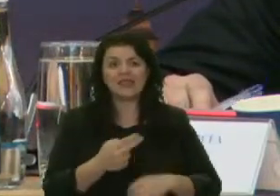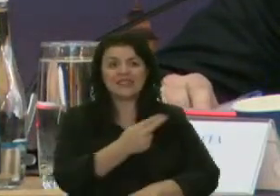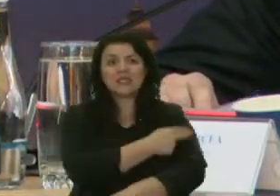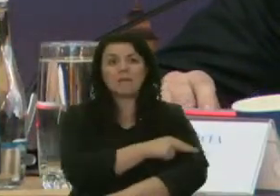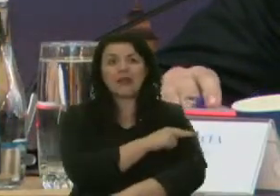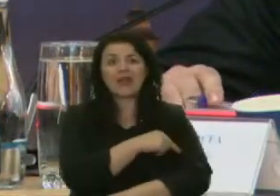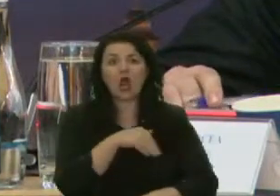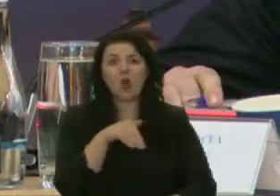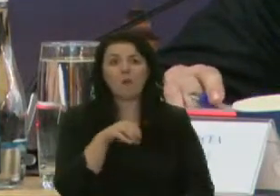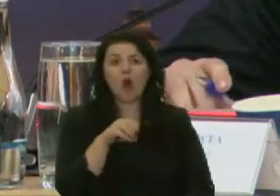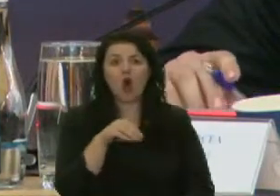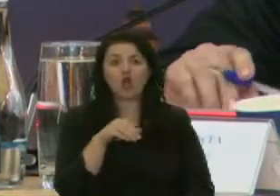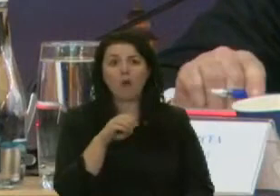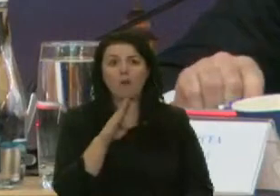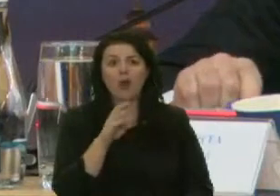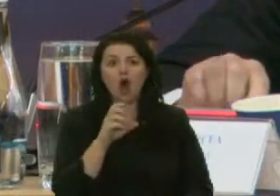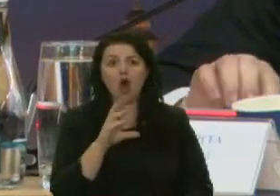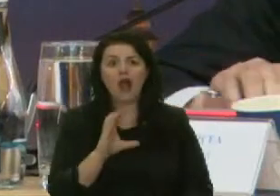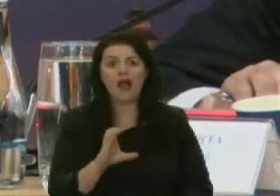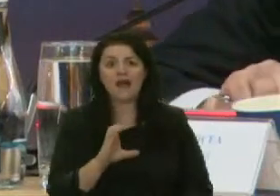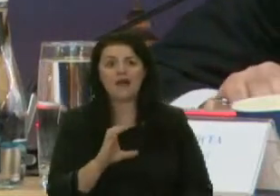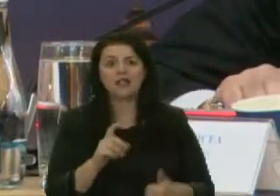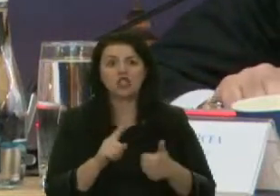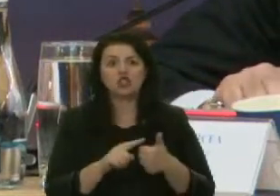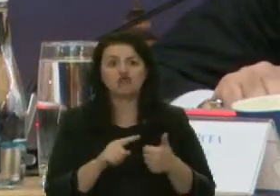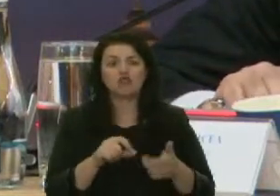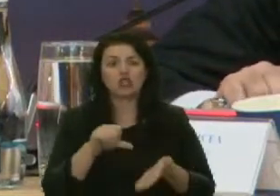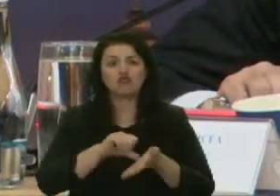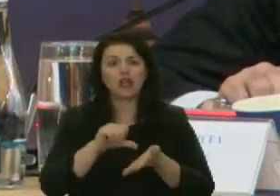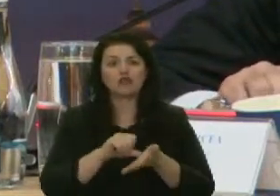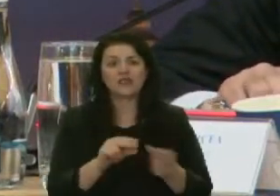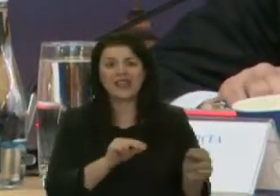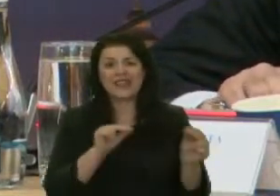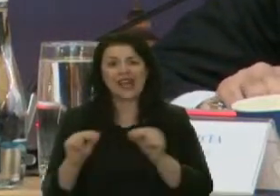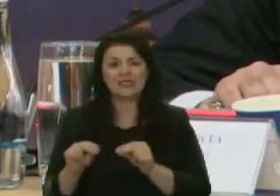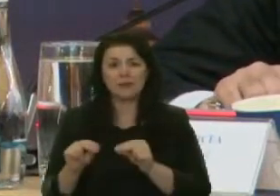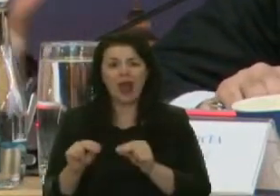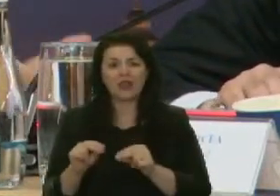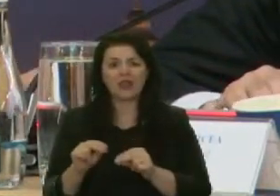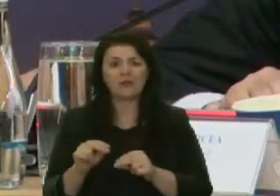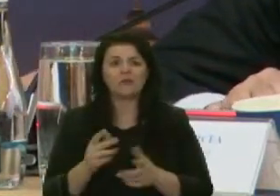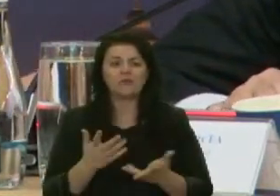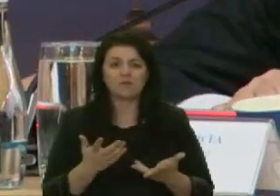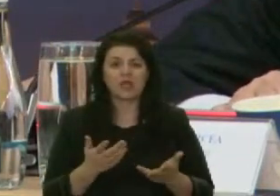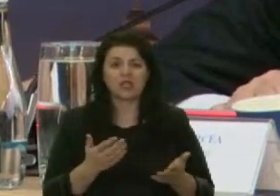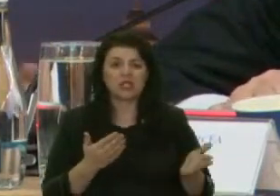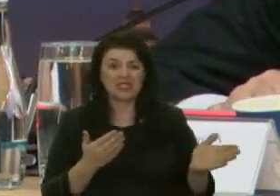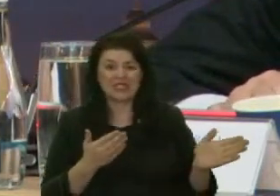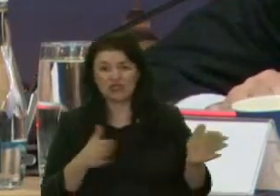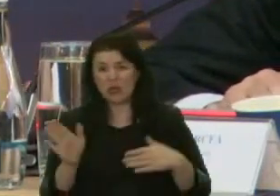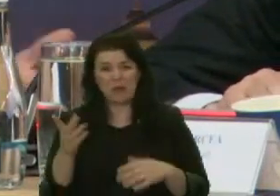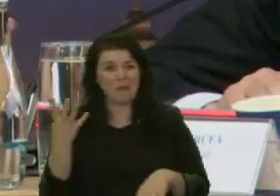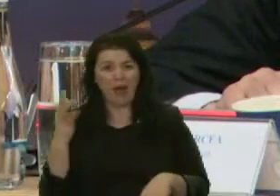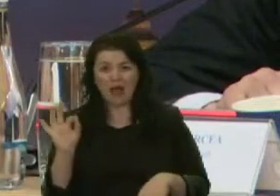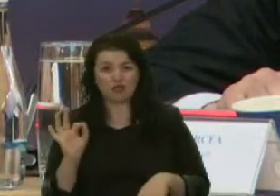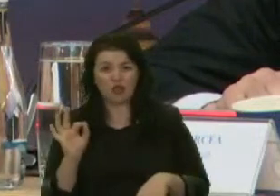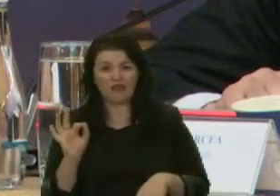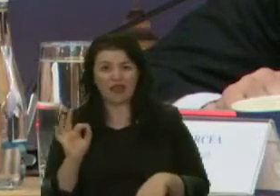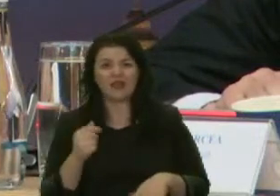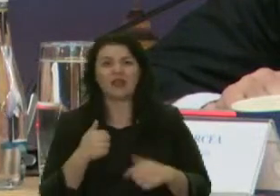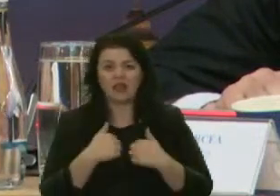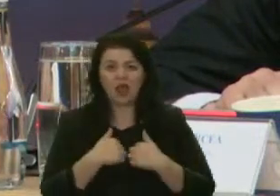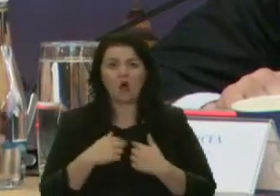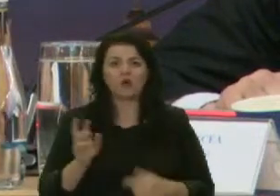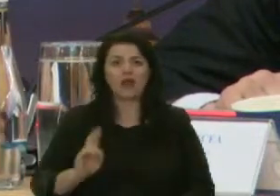monobloc și Ăă ă Spitalul de Centrul de transplant obiectiva majore începem altceva aici eu repet